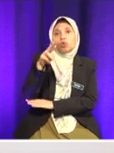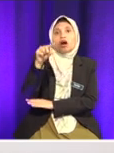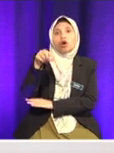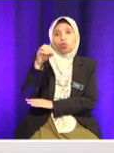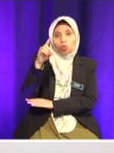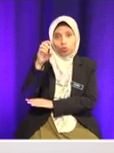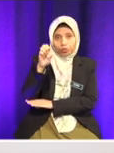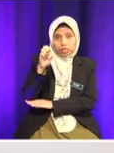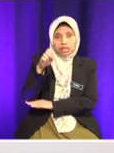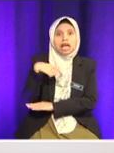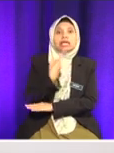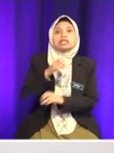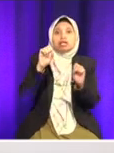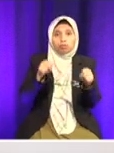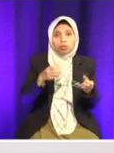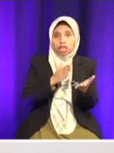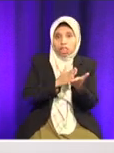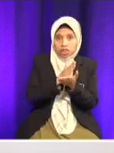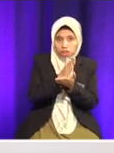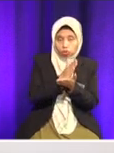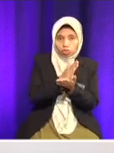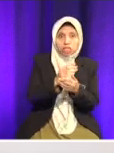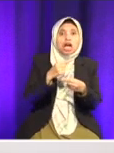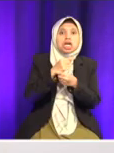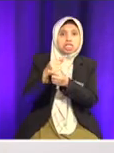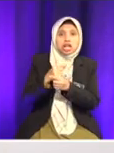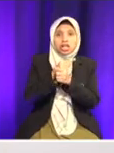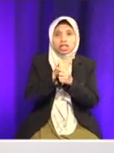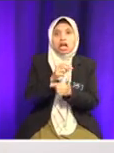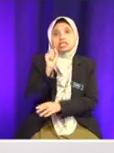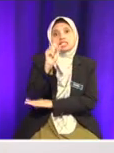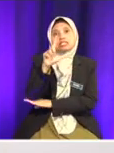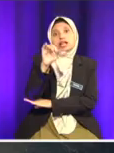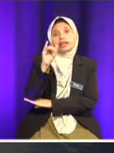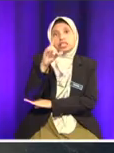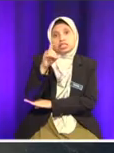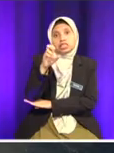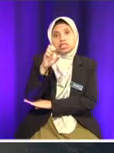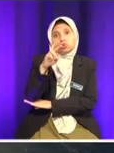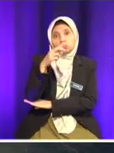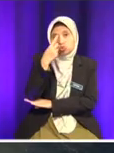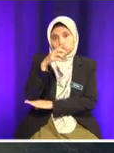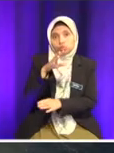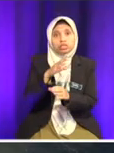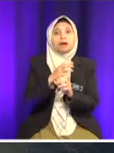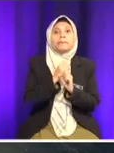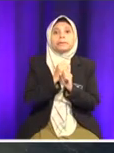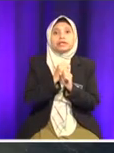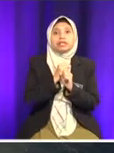di dalam buku teks kita boleh terus menggerak-gerakkan slide saja untuk mendapatkan